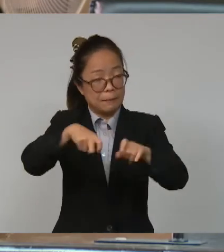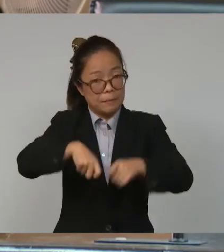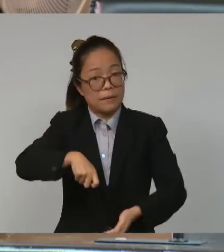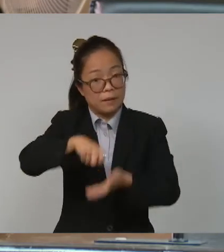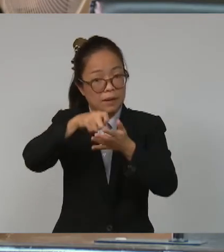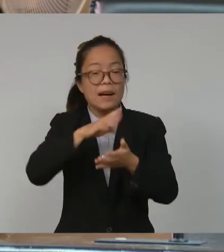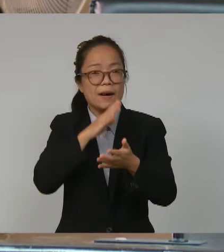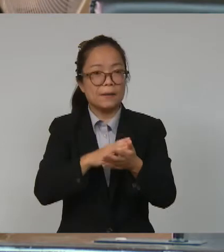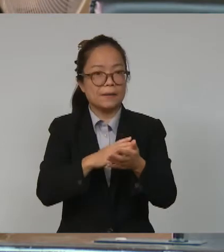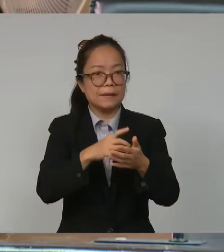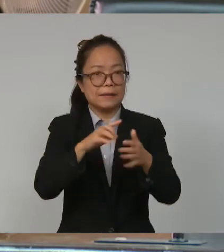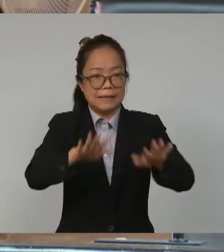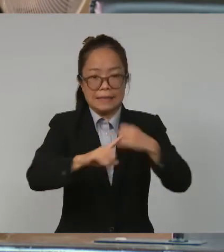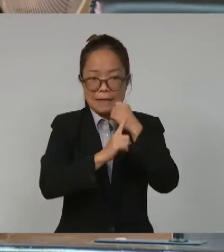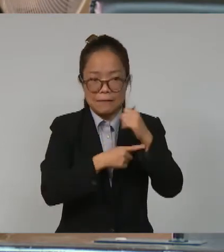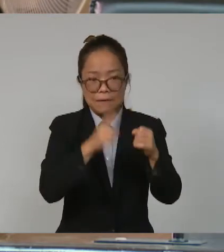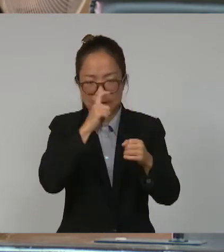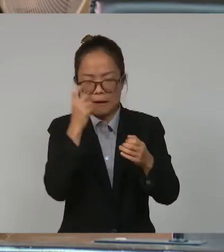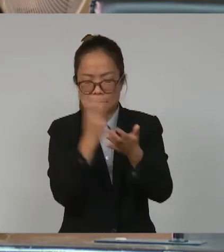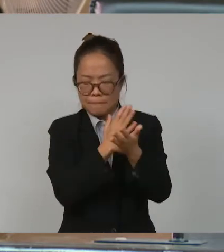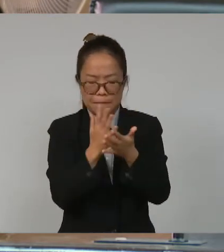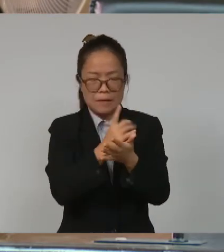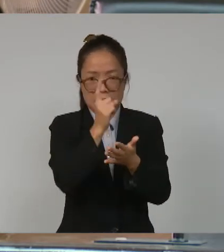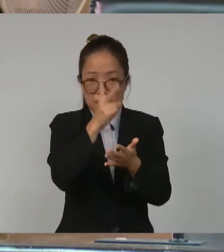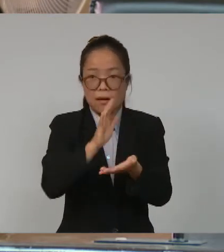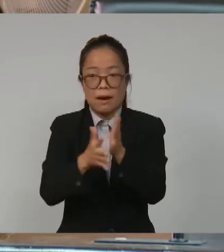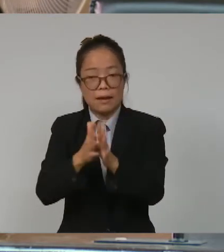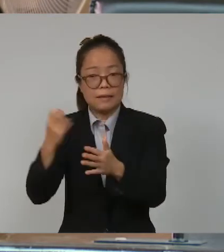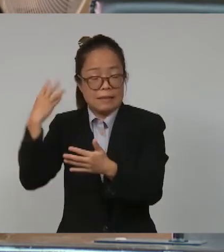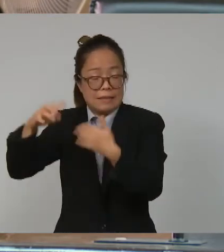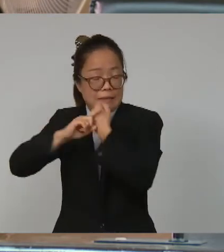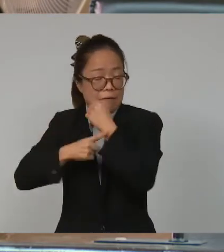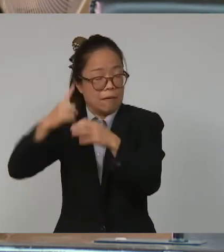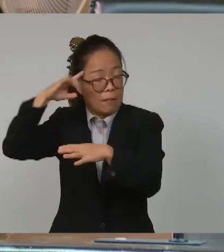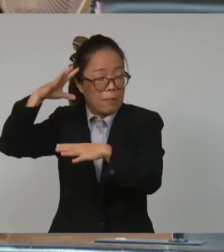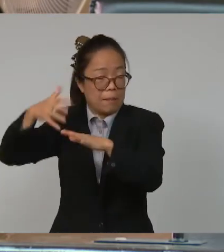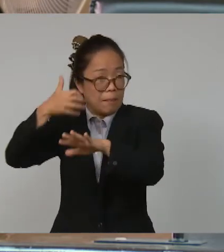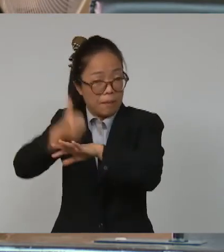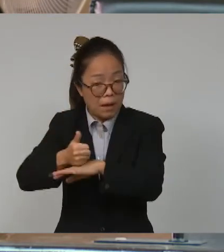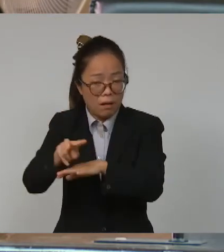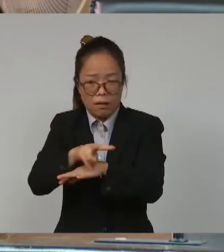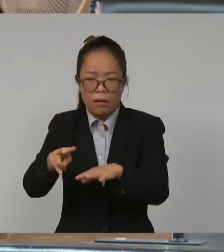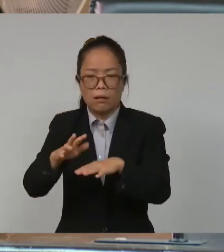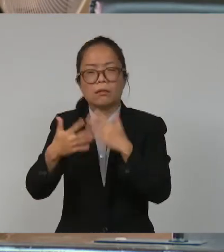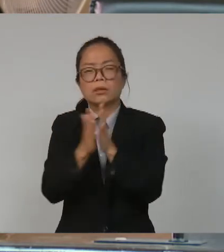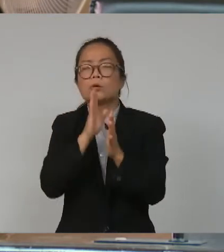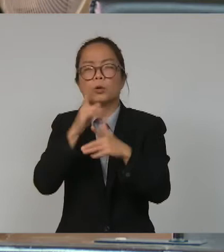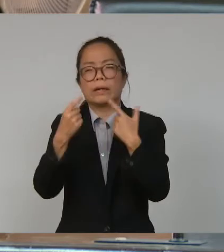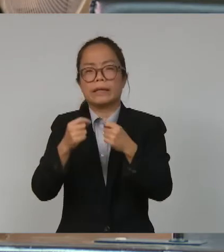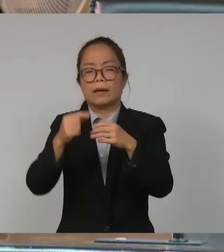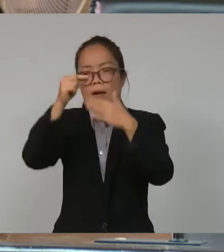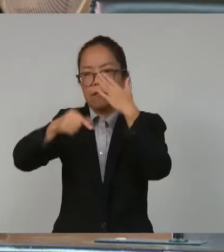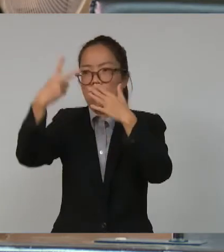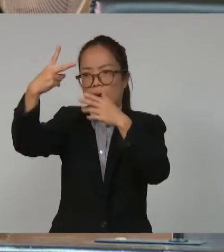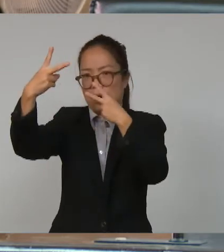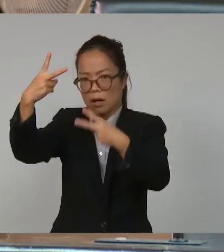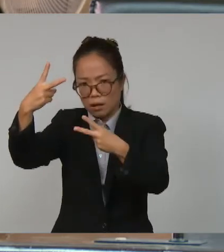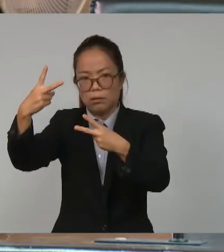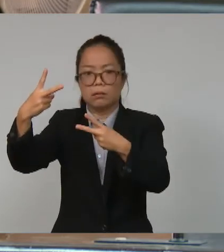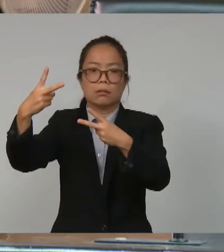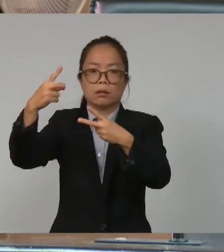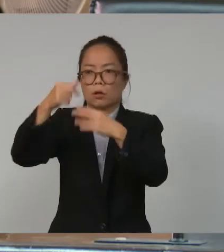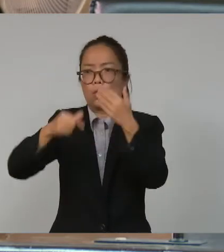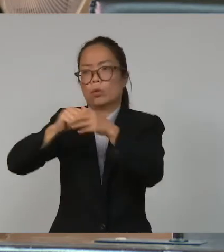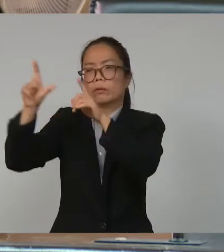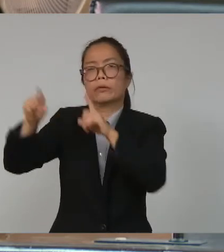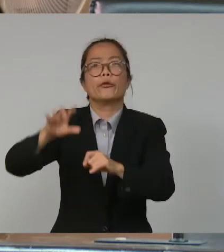复决还是创制呢，如同刚才前面几位先进所讲，它都落入了二条二项的